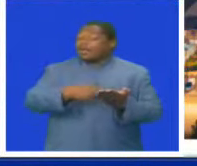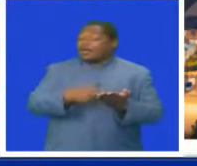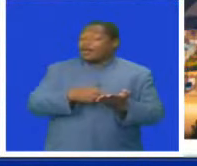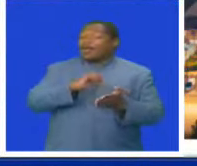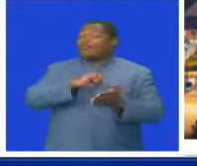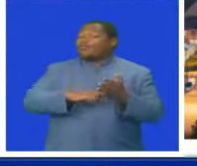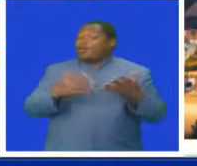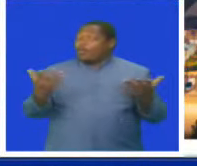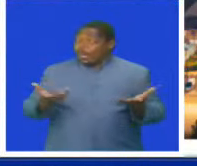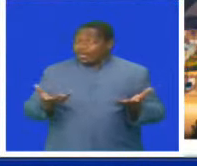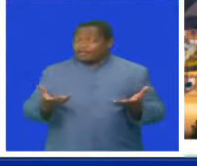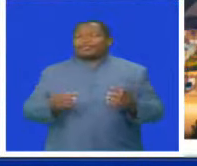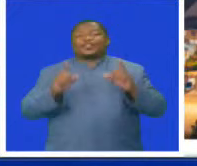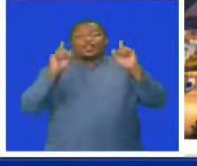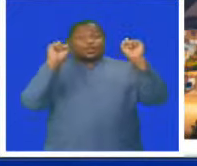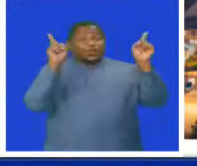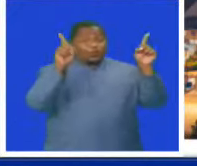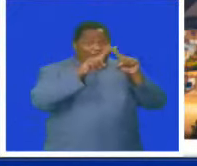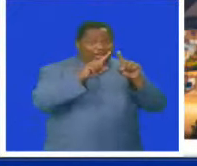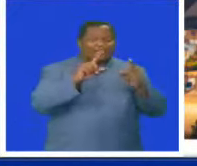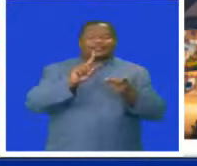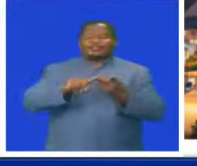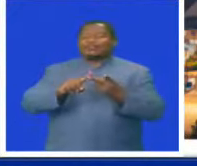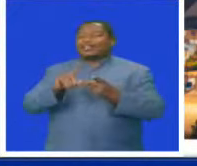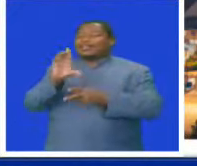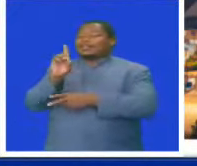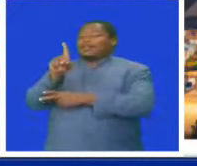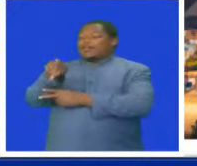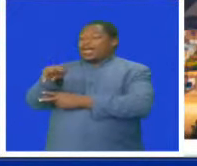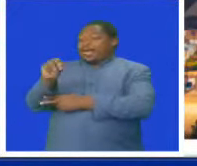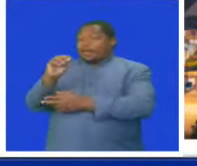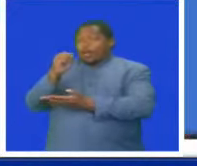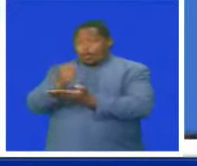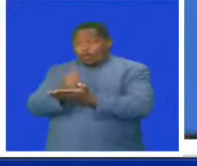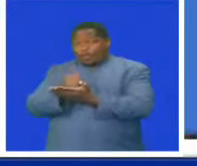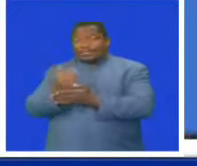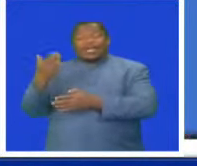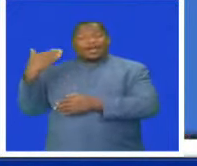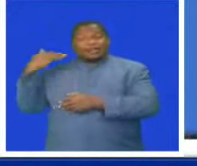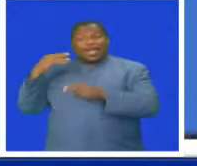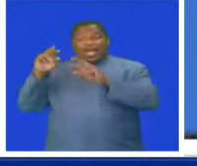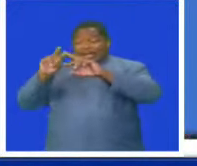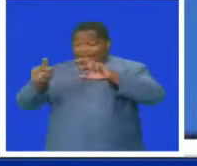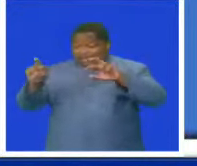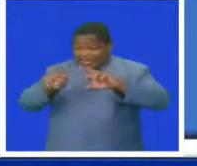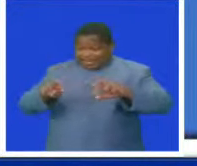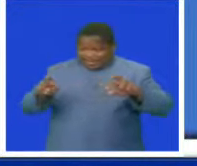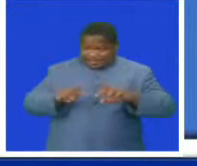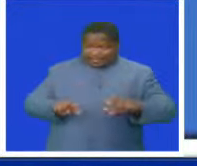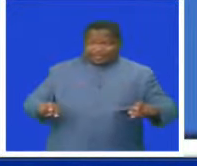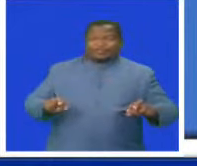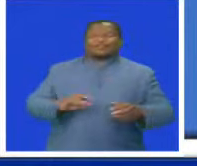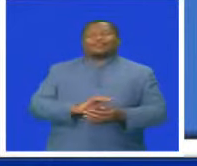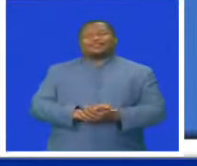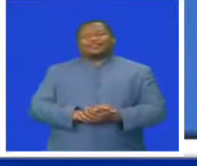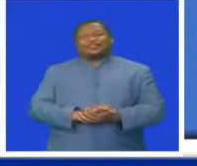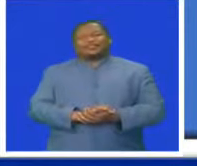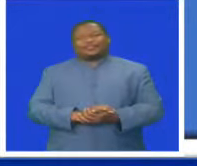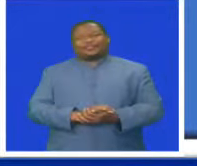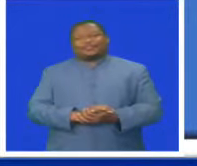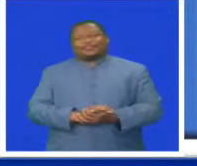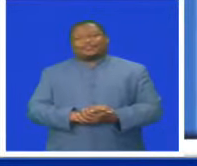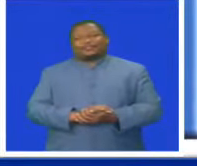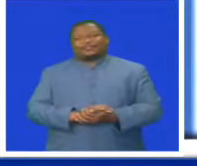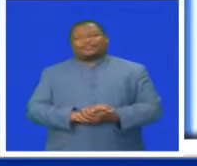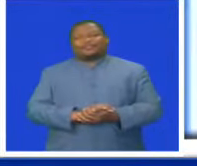yaseSwatini nelihhovisi leliphini landunankulu. Inyuvesi yaseSwatini ngakusebenzisana nelihhovisi leliphini landunankulu